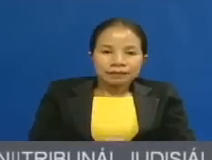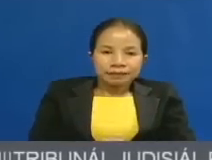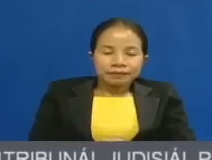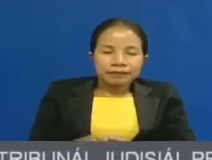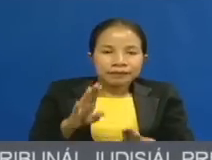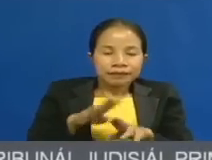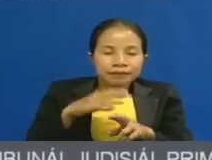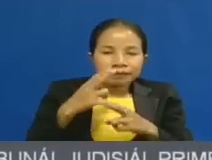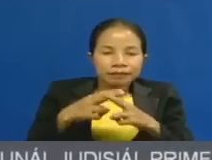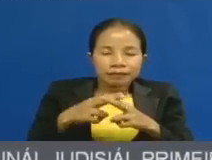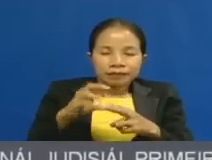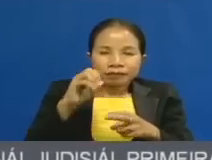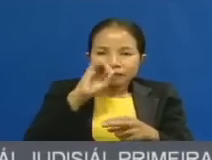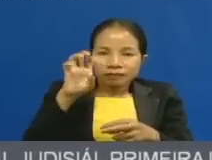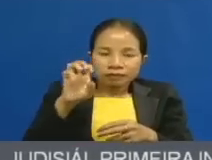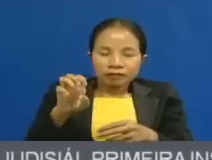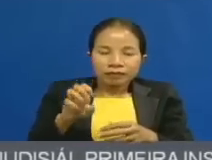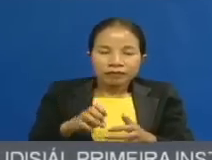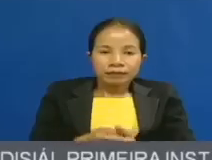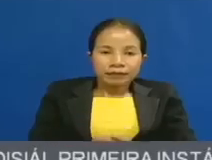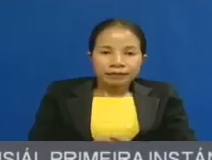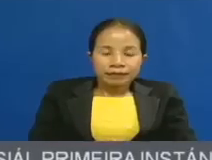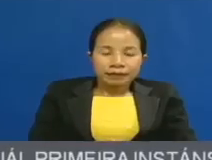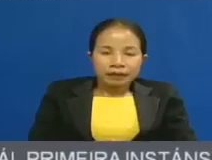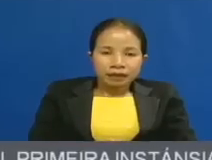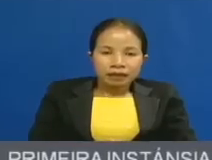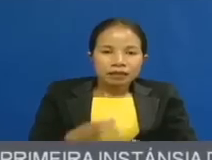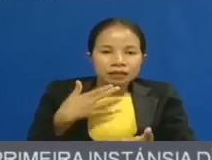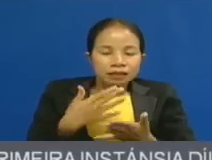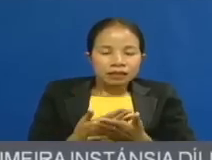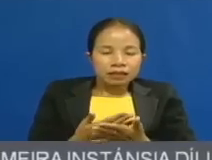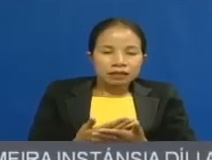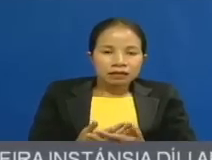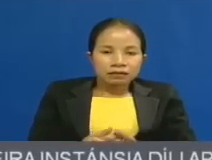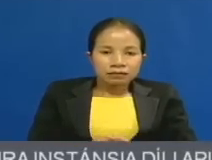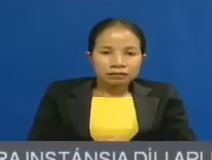dia yang orçamento geral e da sustentável